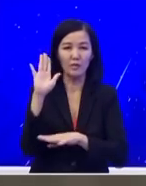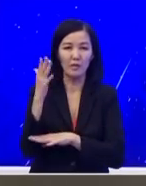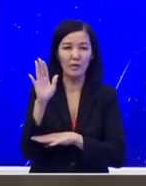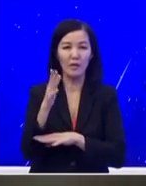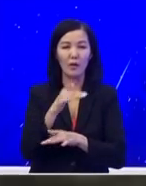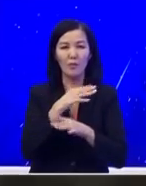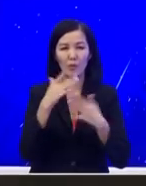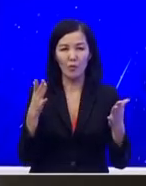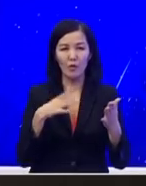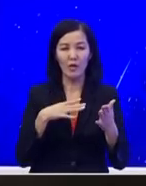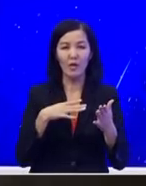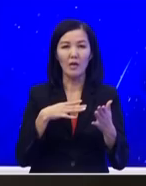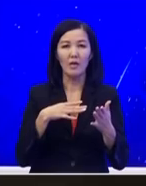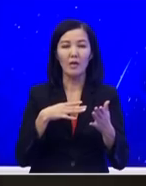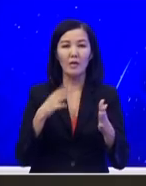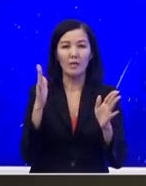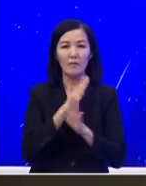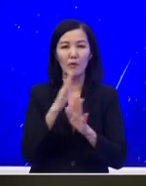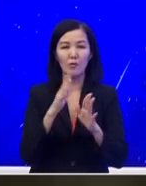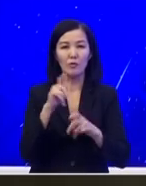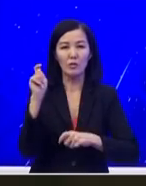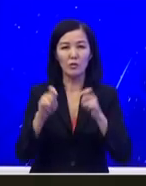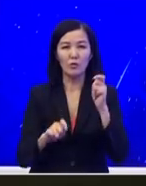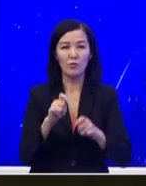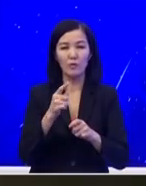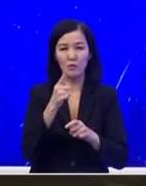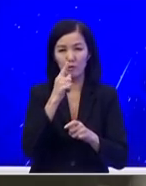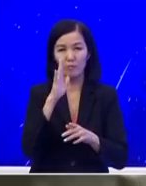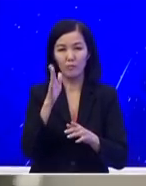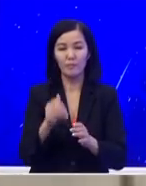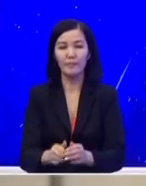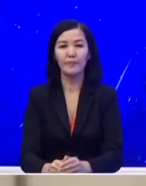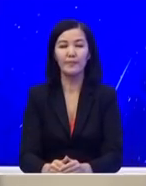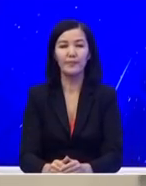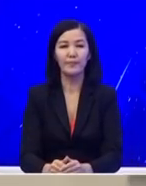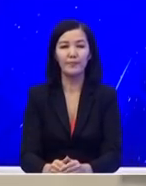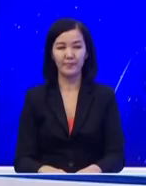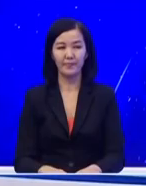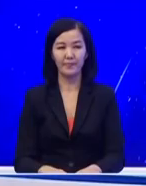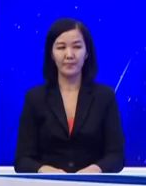на сотни. Стоит отметить, непогоду и дождь синоптики прогнозировали.